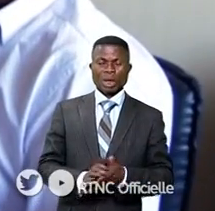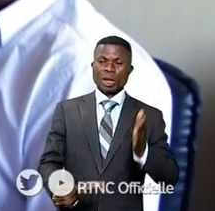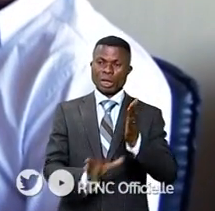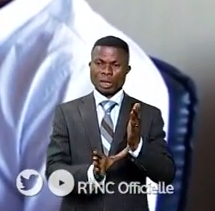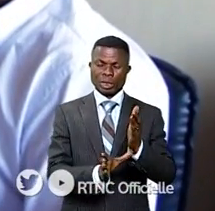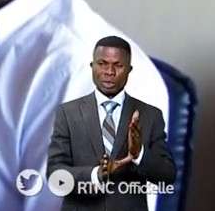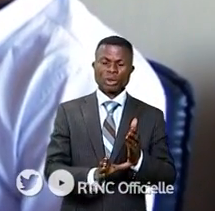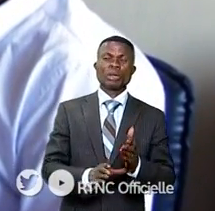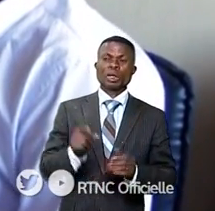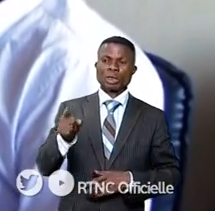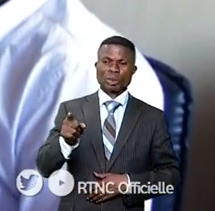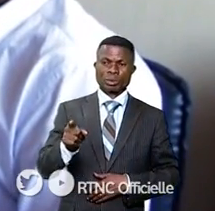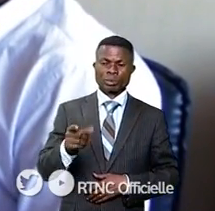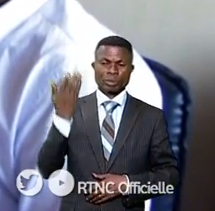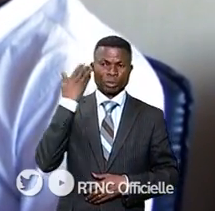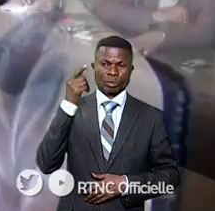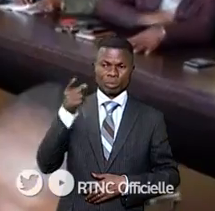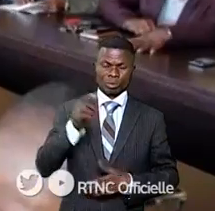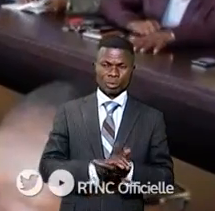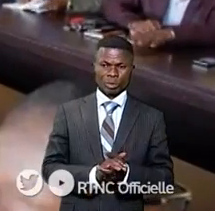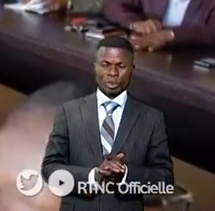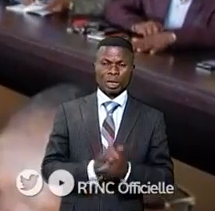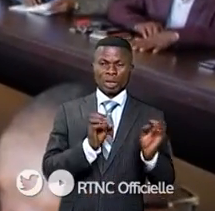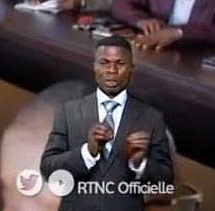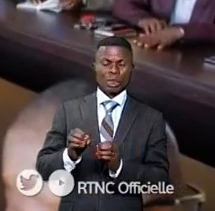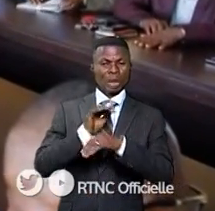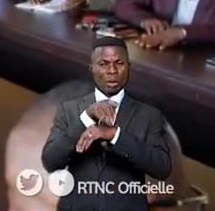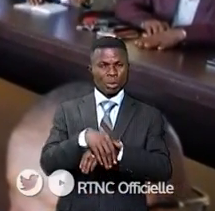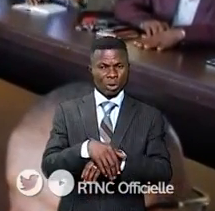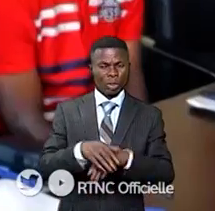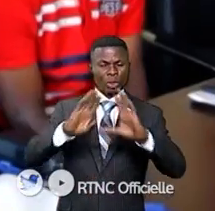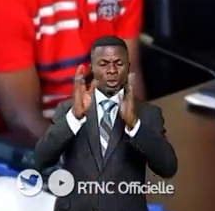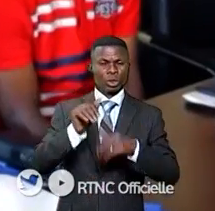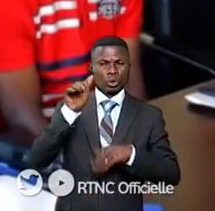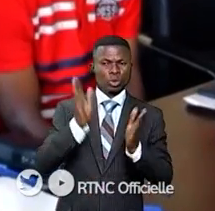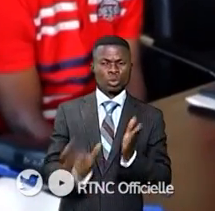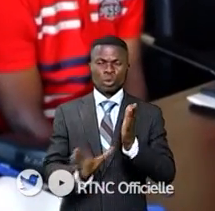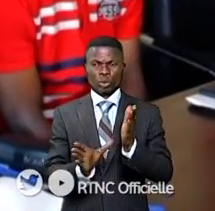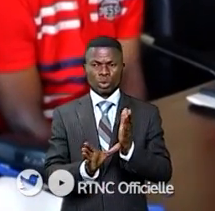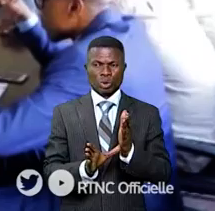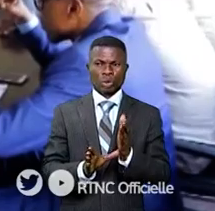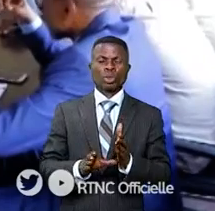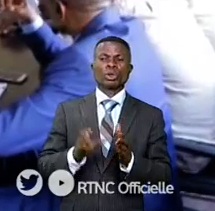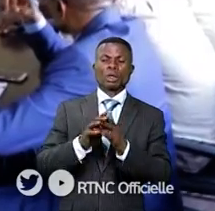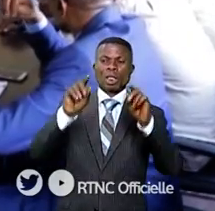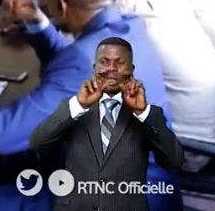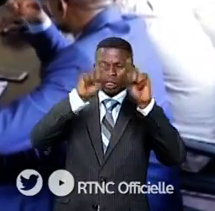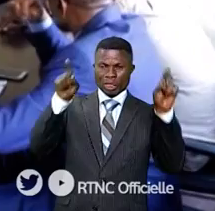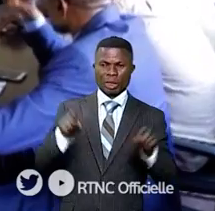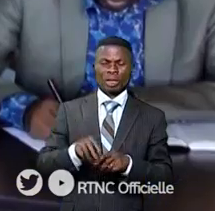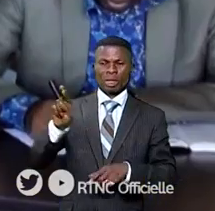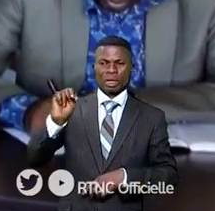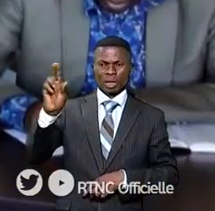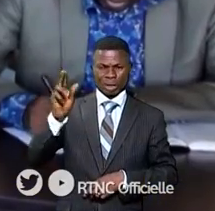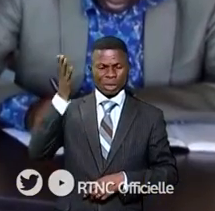son directeur général adjoint, Freddy Moulumba, a connu la participation des directeurs et sous-directeurs du média audiovisuel public qui ont